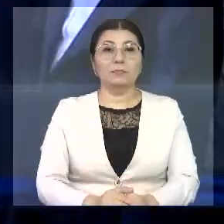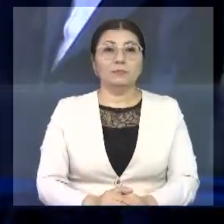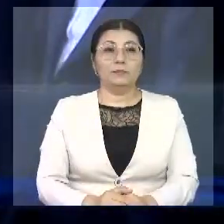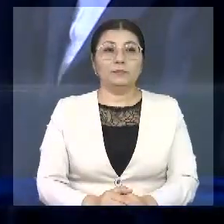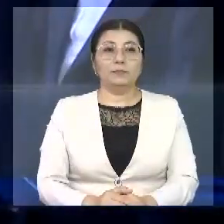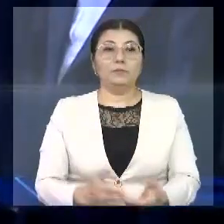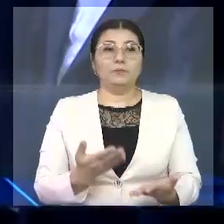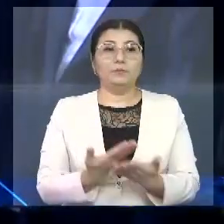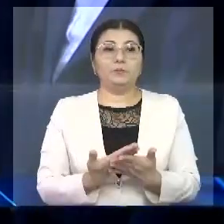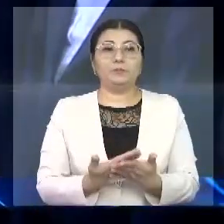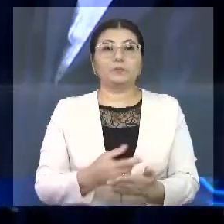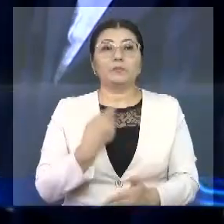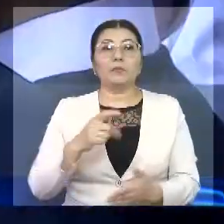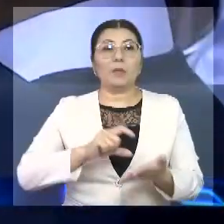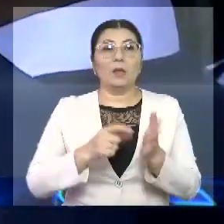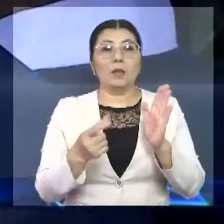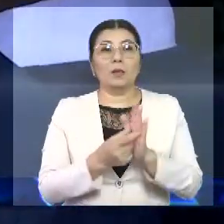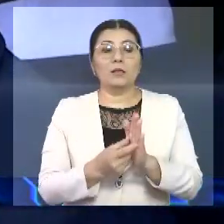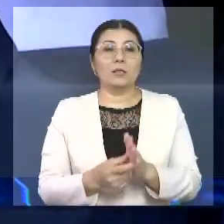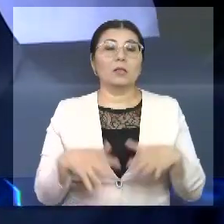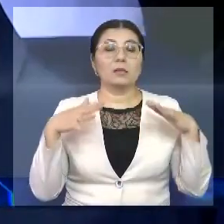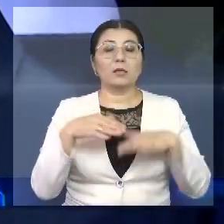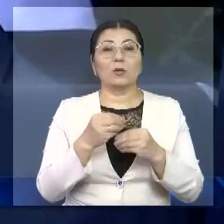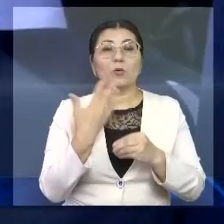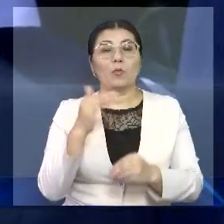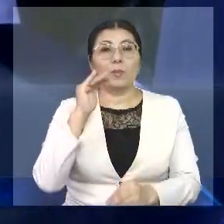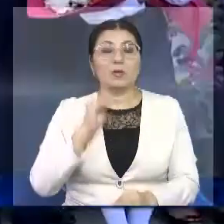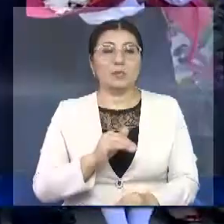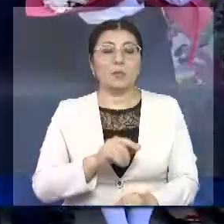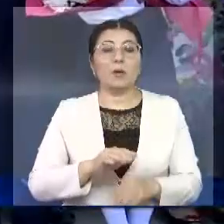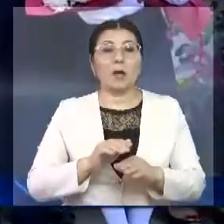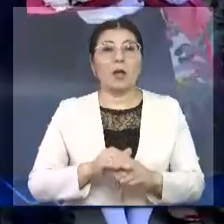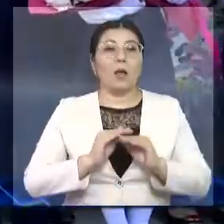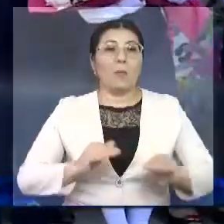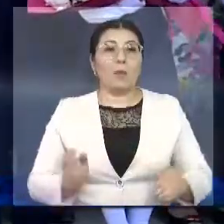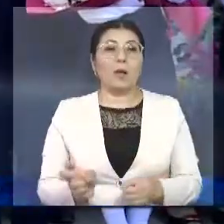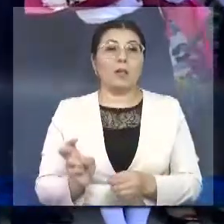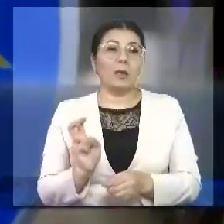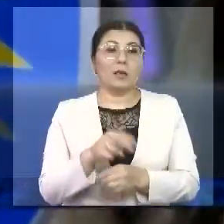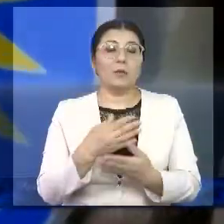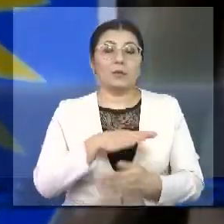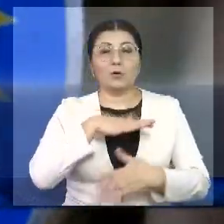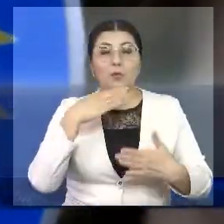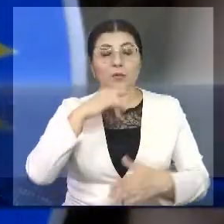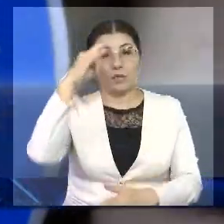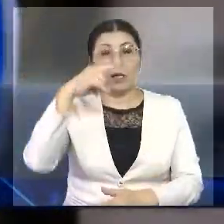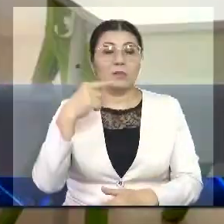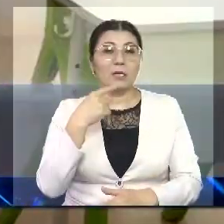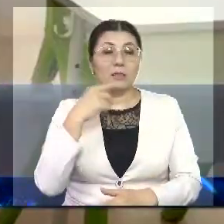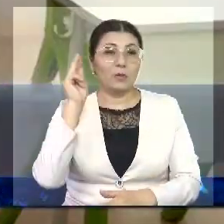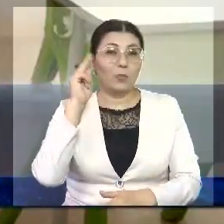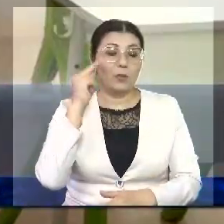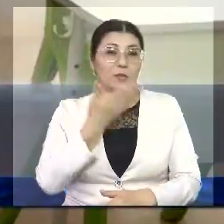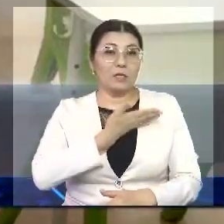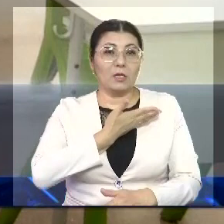болады. Сондай-ақ, биыл бірінші сынып табалдырығын 15 мың бүлдіршін аттағалы отыра. Басым көпшілігі мемлекеттік тілде білім алмақ, ол